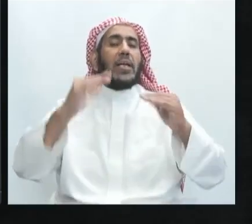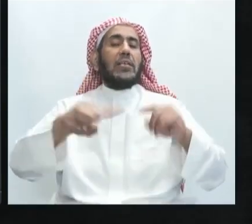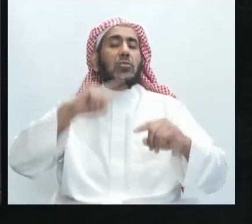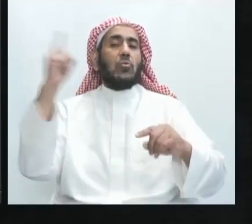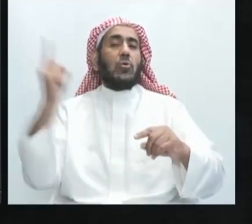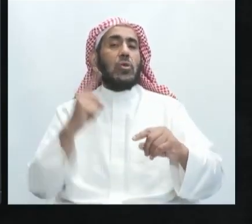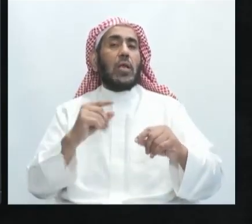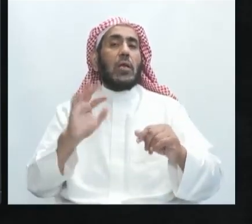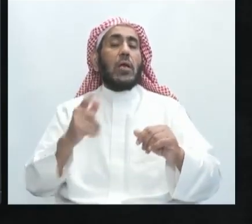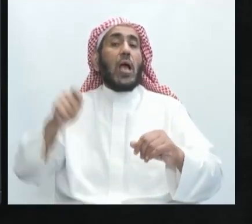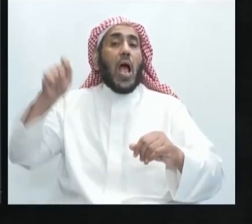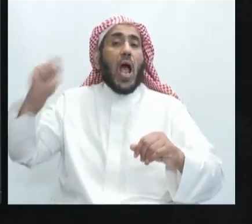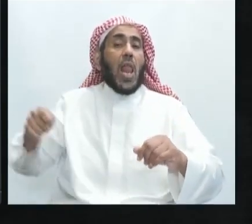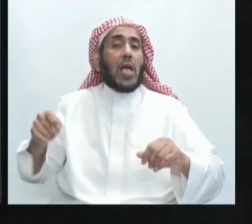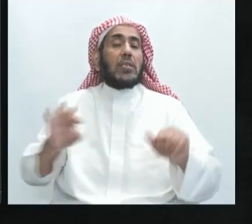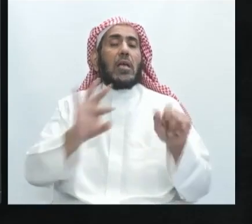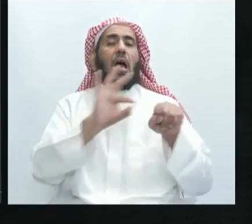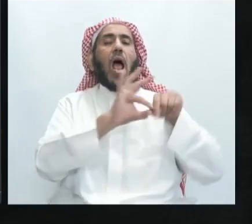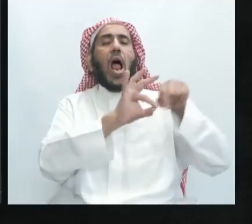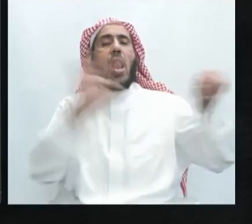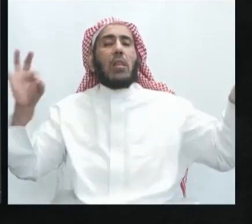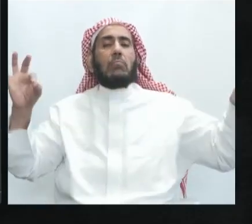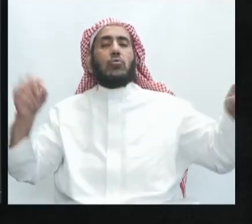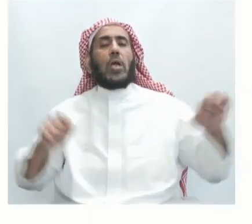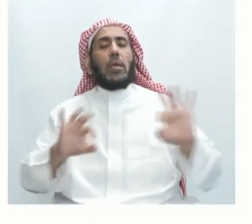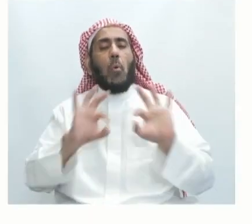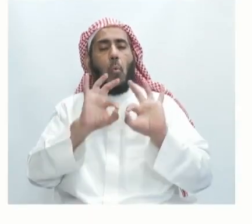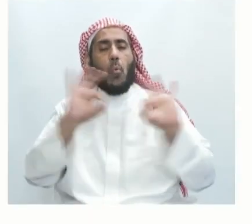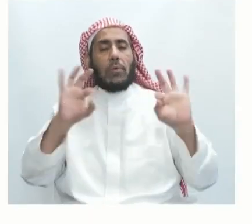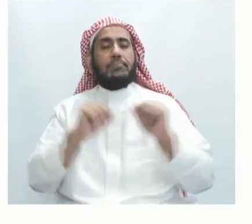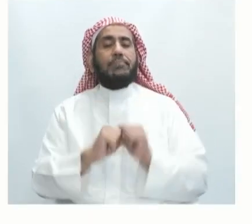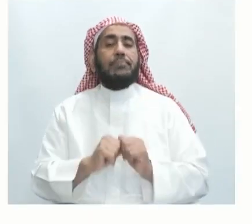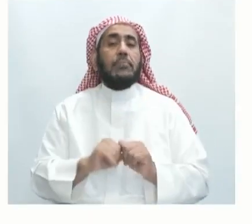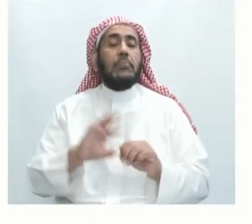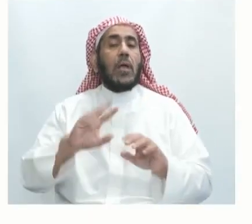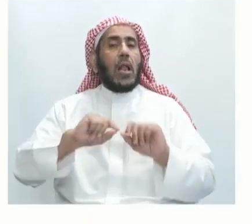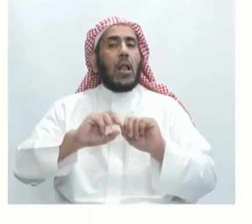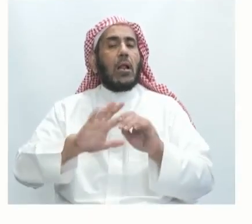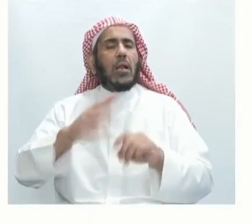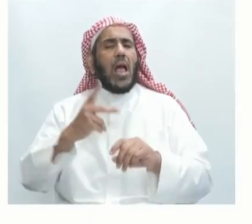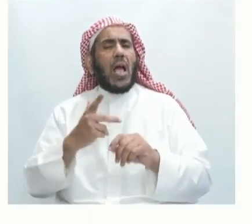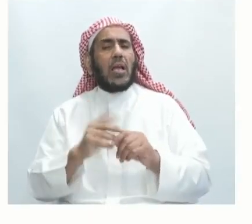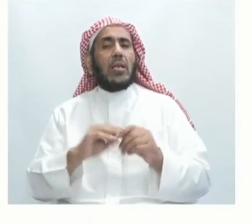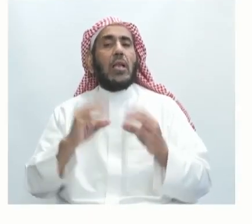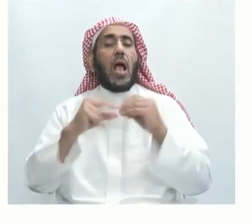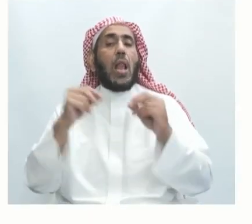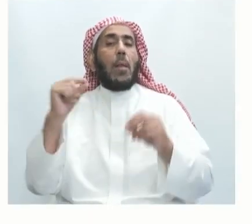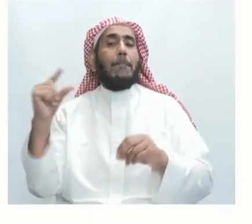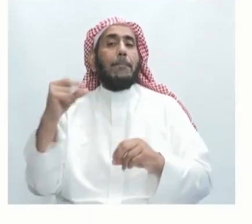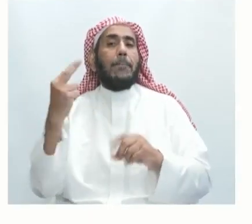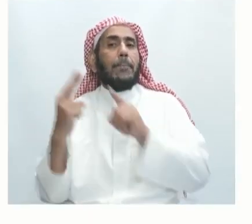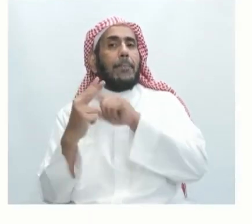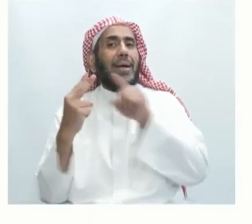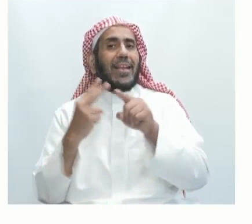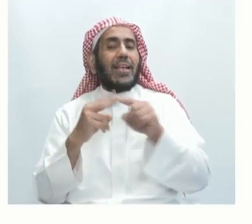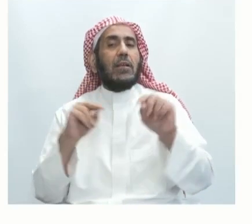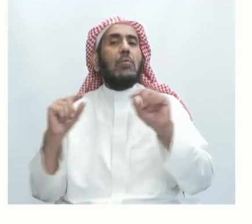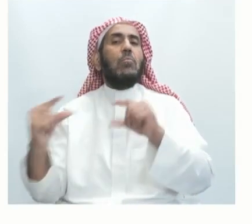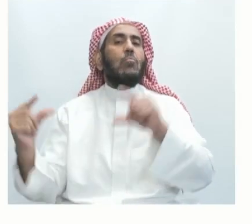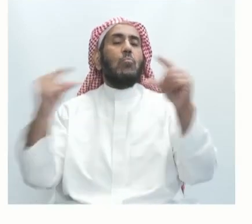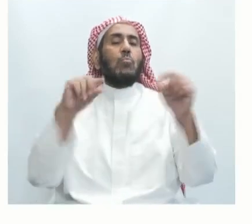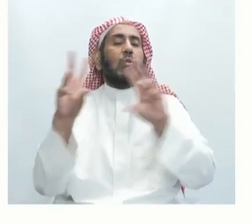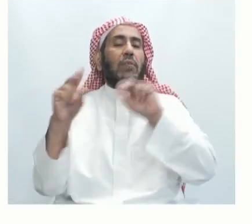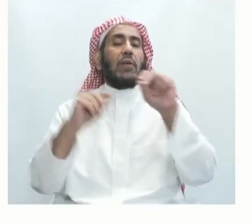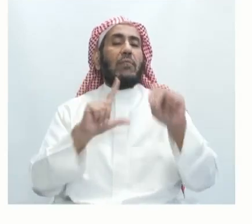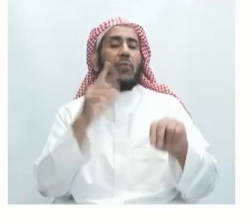شيء او العصا المستقيمه والعصى المستقيمه لكن المعنيين مترادفان في اللغه